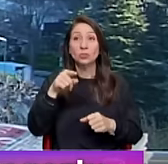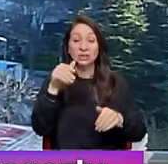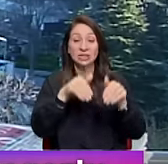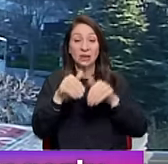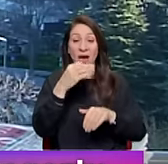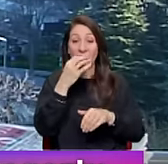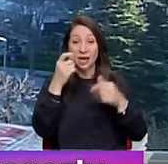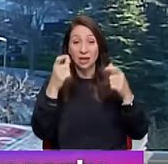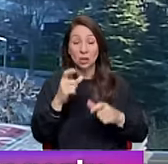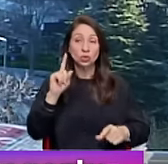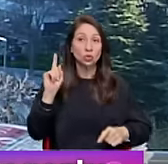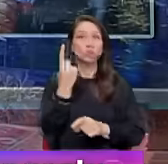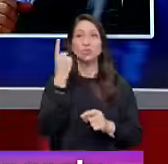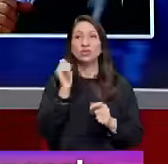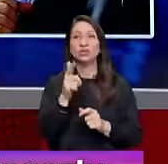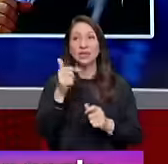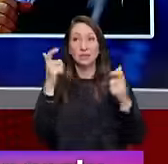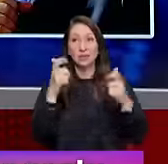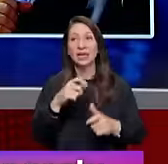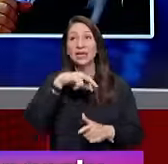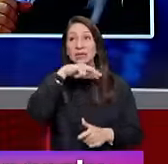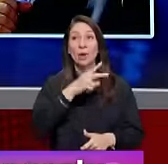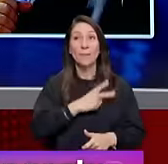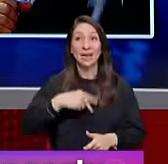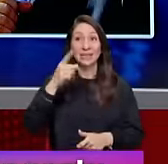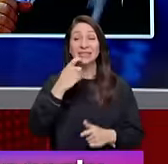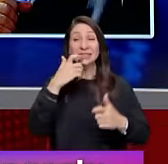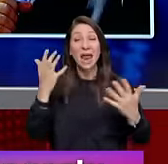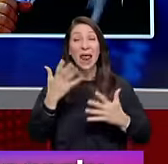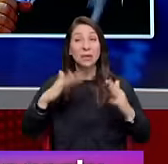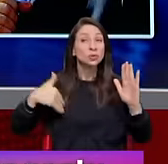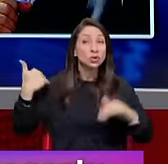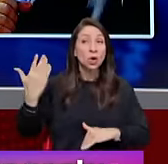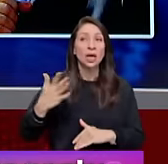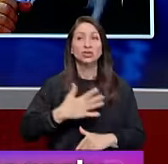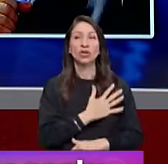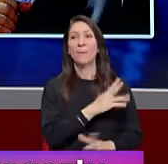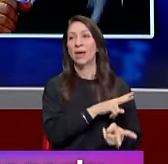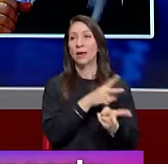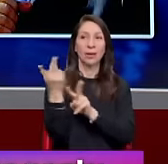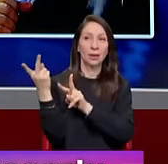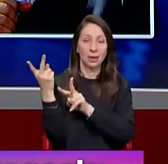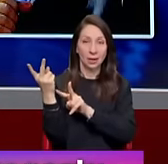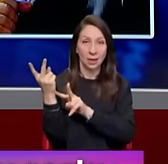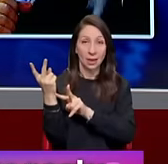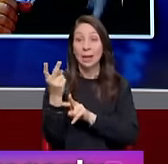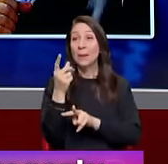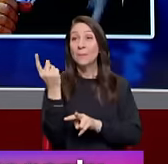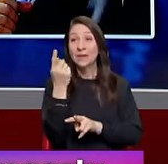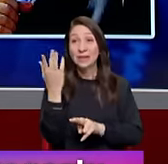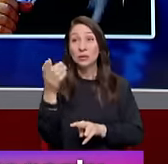seçimin Ankara'da sürpriz ilçelerinden birisi. Keçiören Belediyesi de seneler sonra Cumhuriyet Halk Partisi'ne geçerken bir